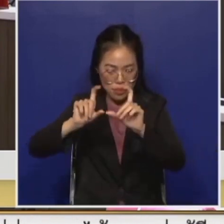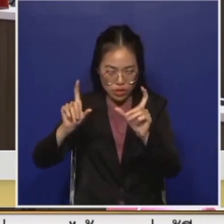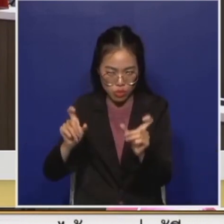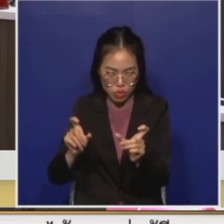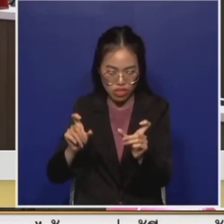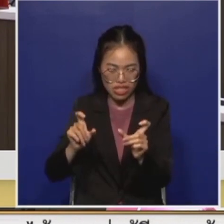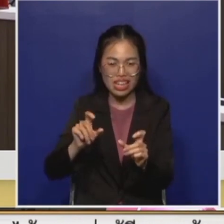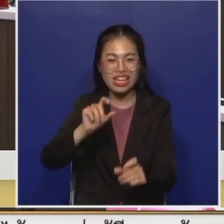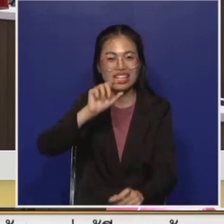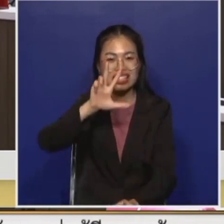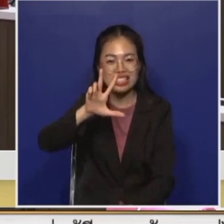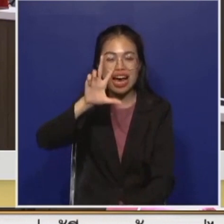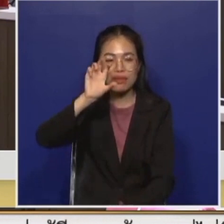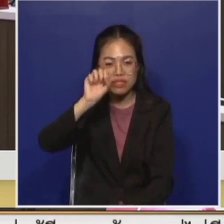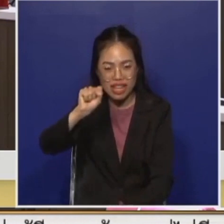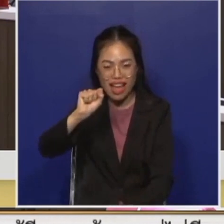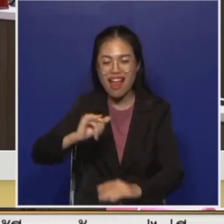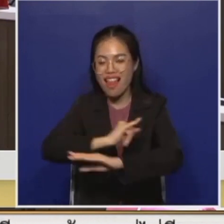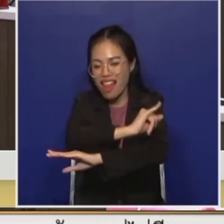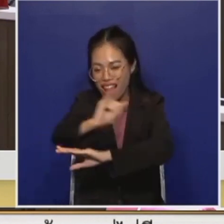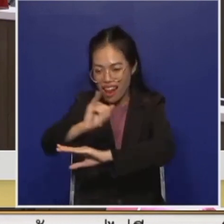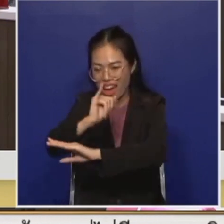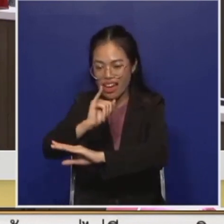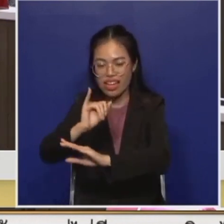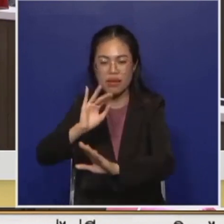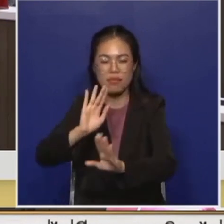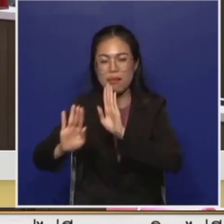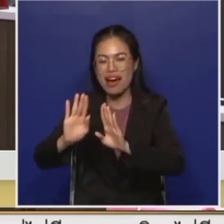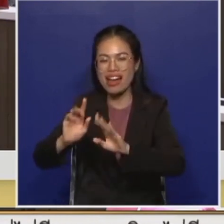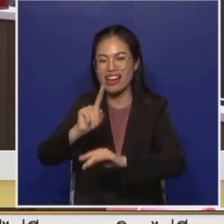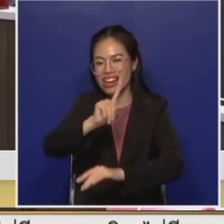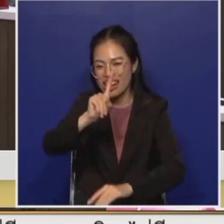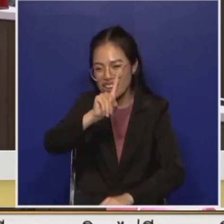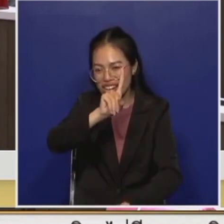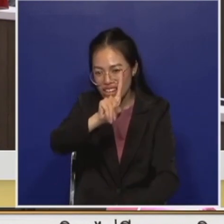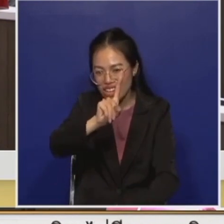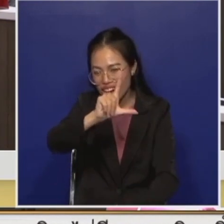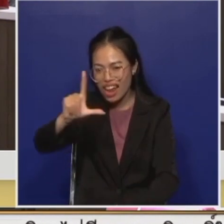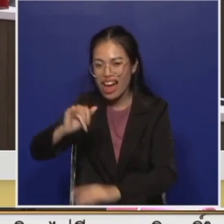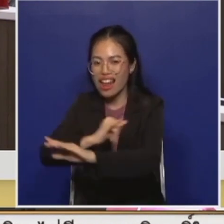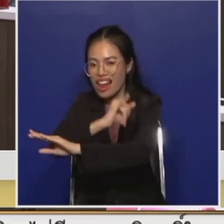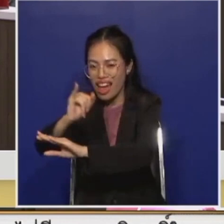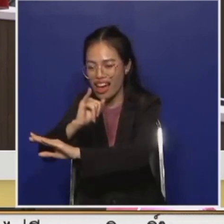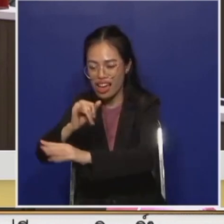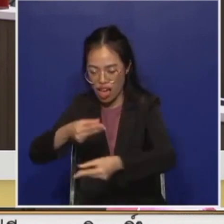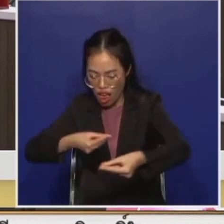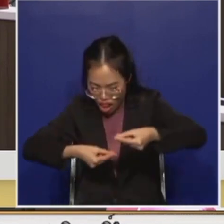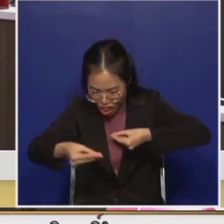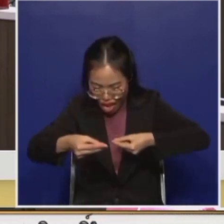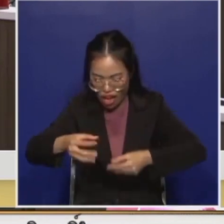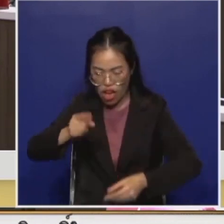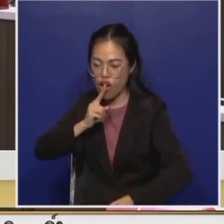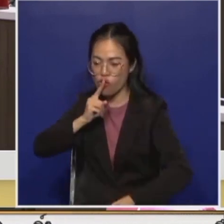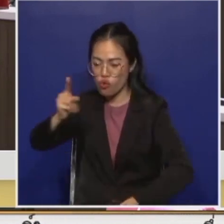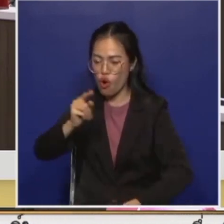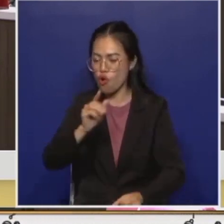รออนุมตอีก 5,70,000ไร้ตีเป็ล้านไร้ท่านมครัเพื่อแรกกบการถอนฟองยุติค